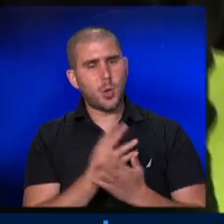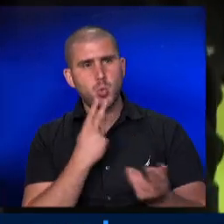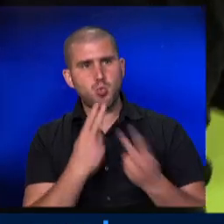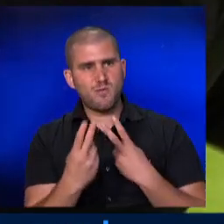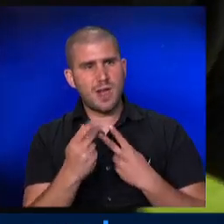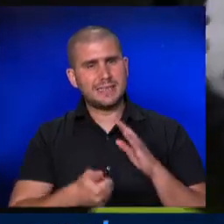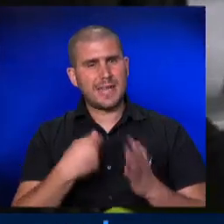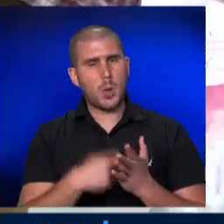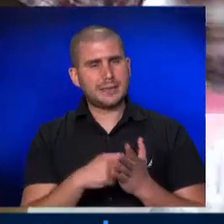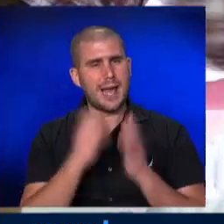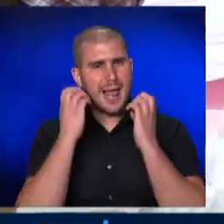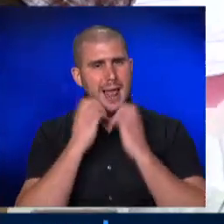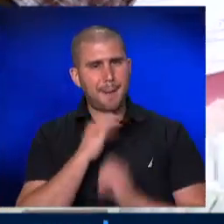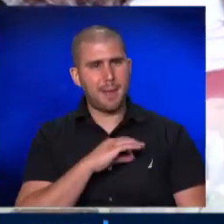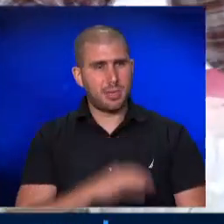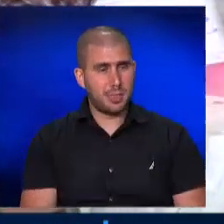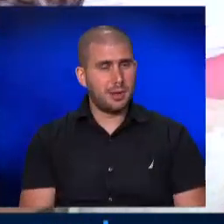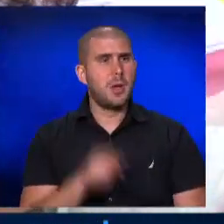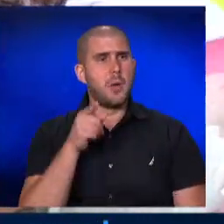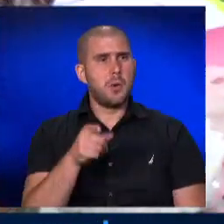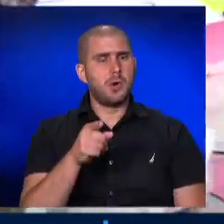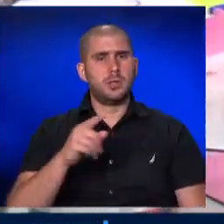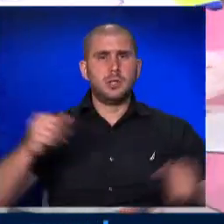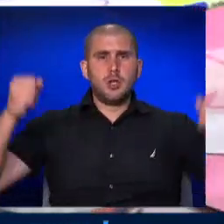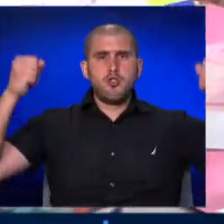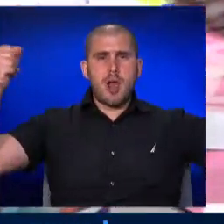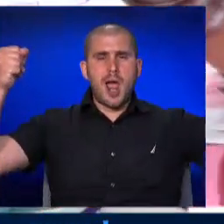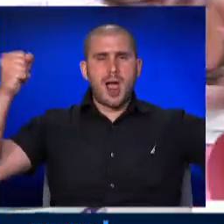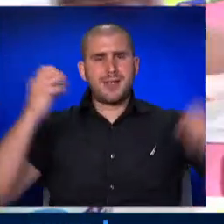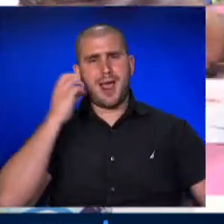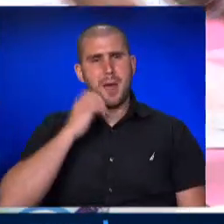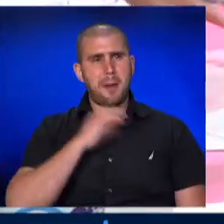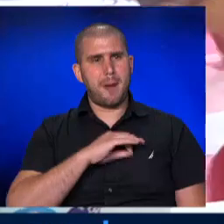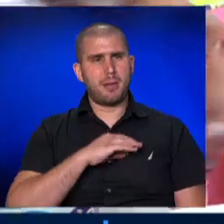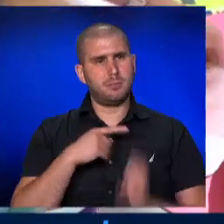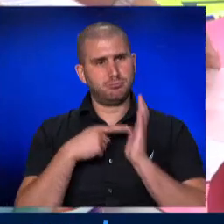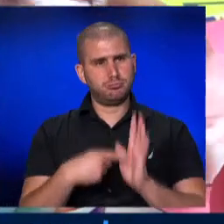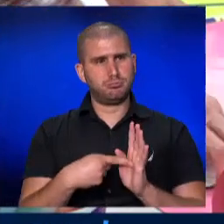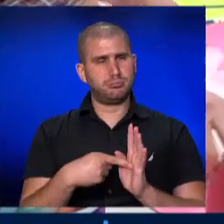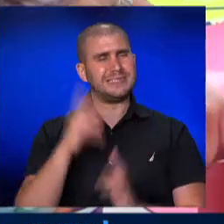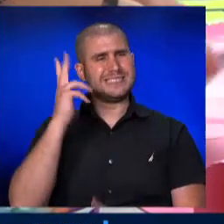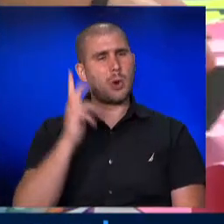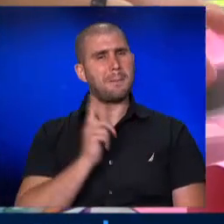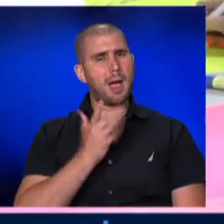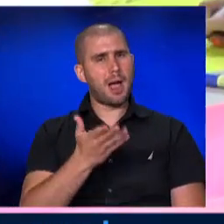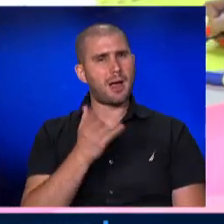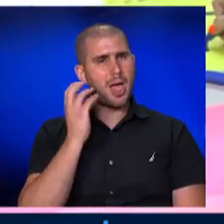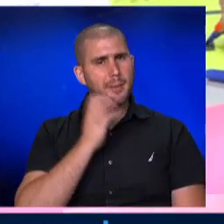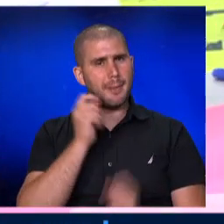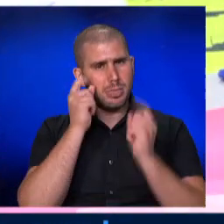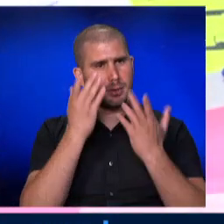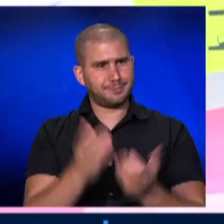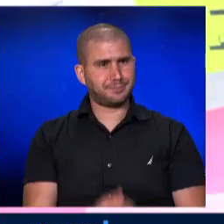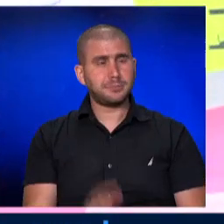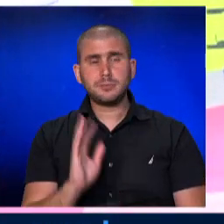לשר האוצר ליברמן. בוא נעשה כאן שלט לליברמן. הצלצול מחכה לליברמן. אפשר להיות